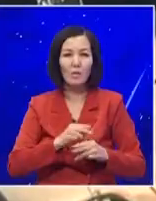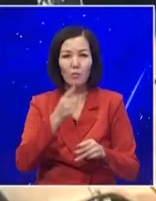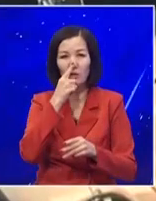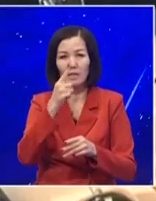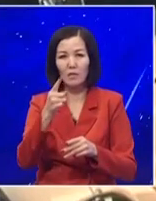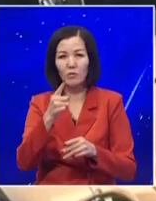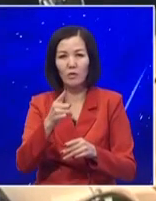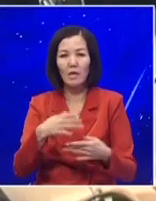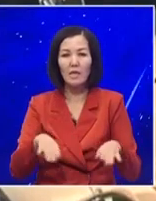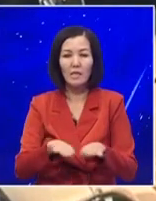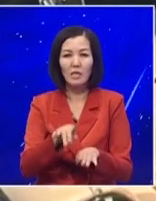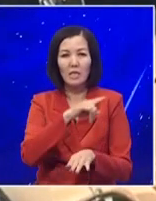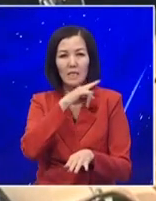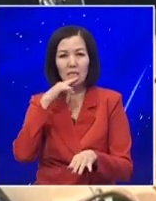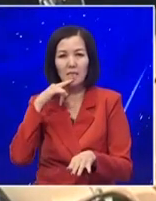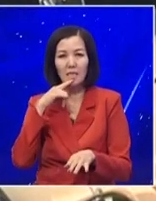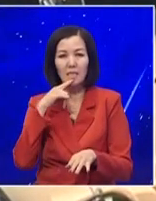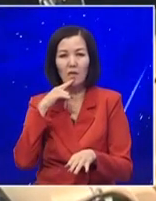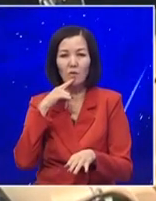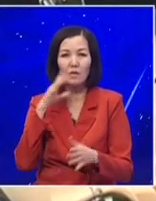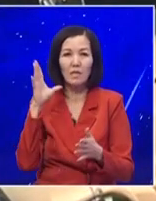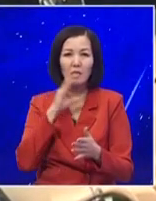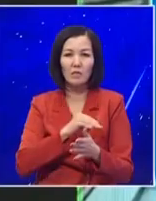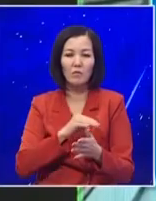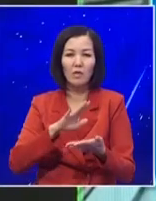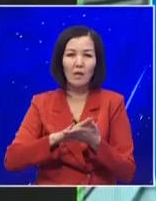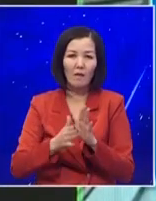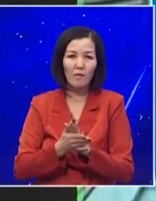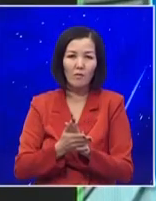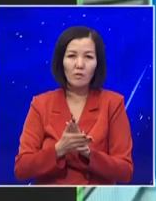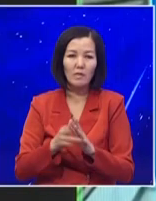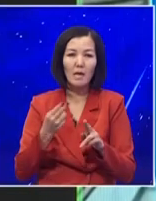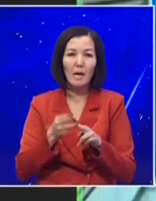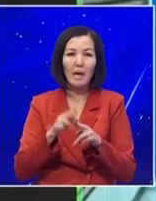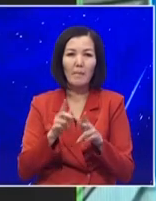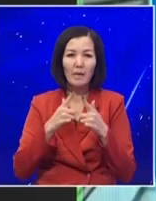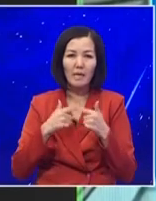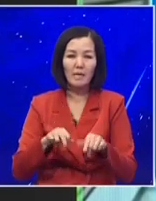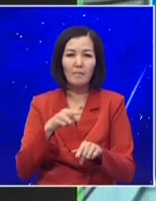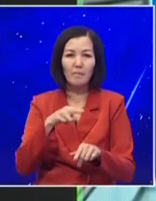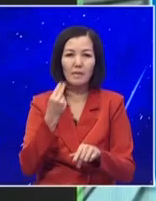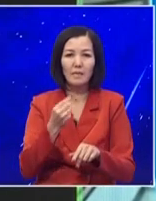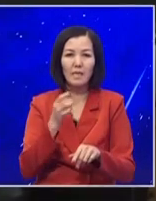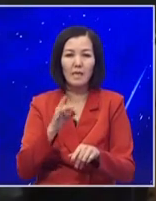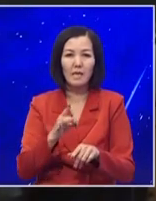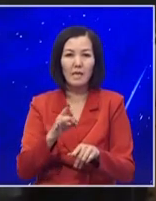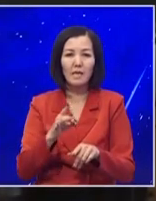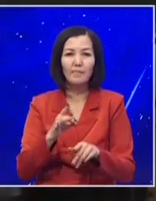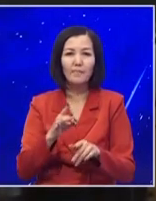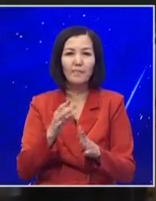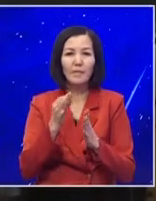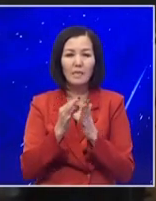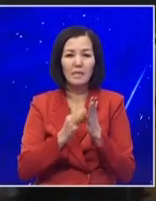работ дистанционно. Также с российской стороной достигнута договоренность об организации ПЦР-тестирование на